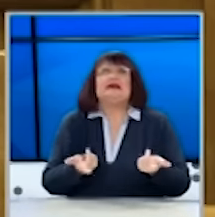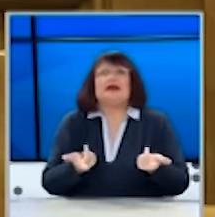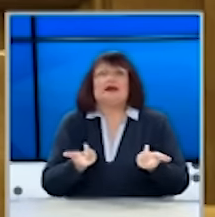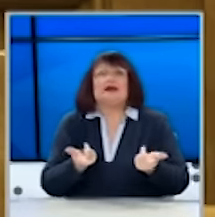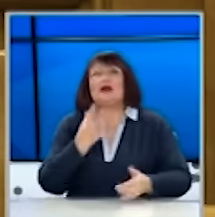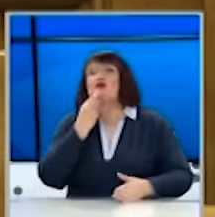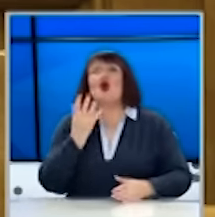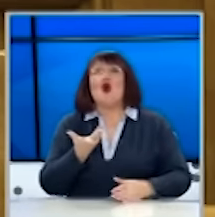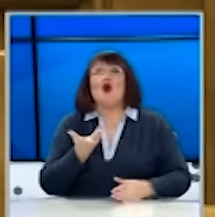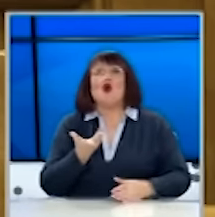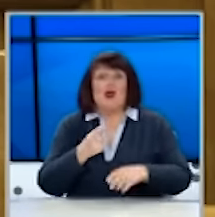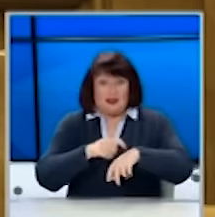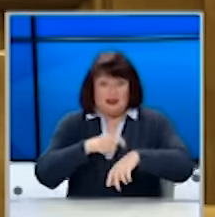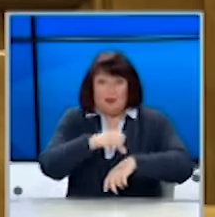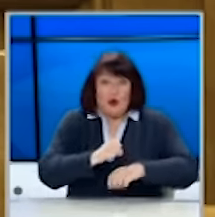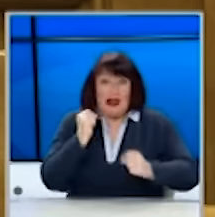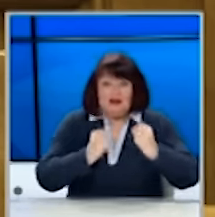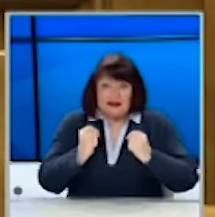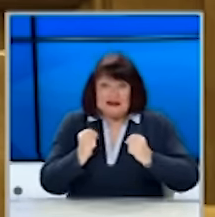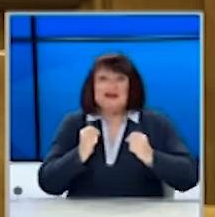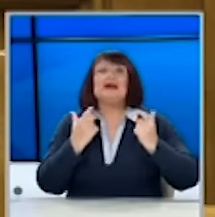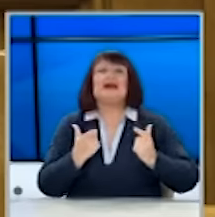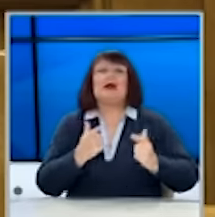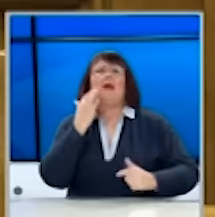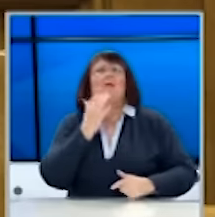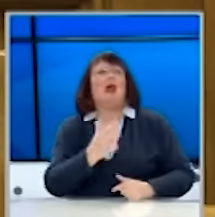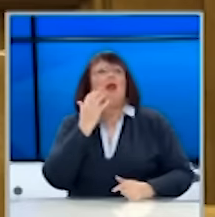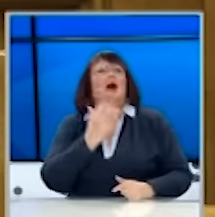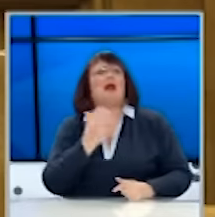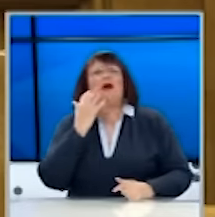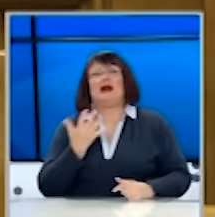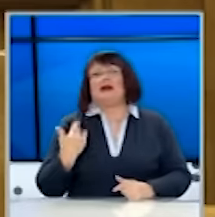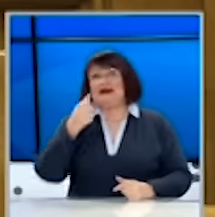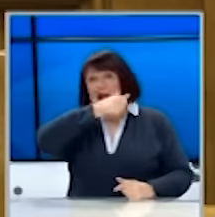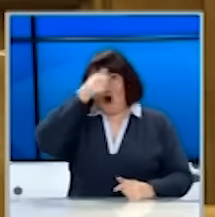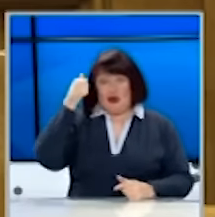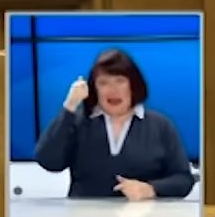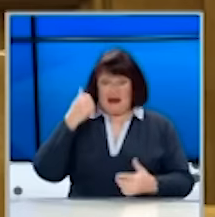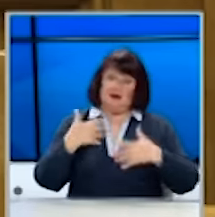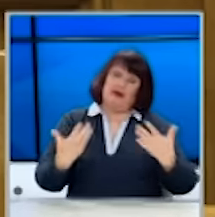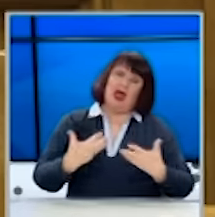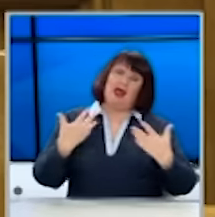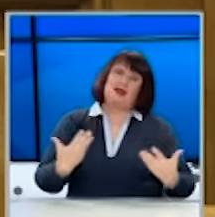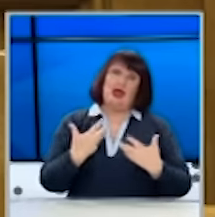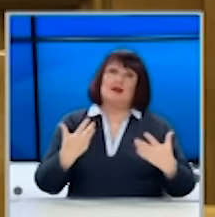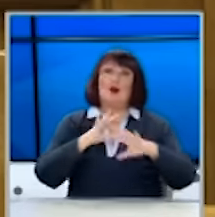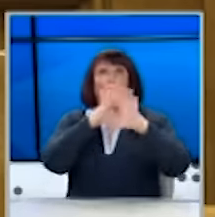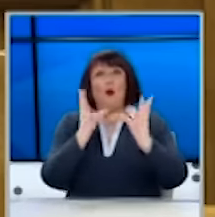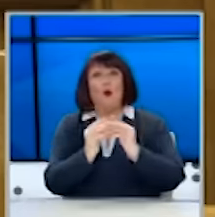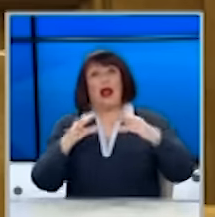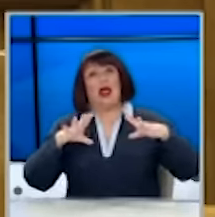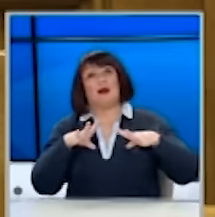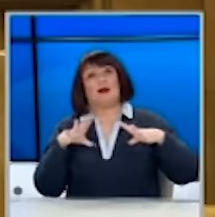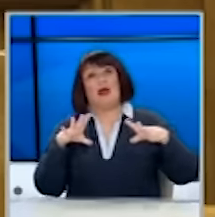σας ξέφυγαν είναι ότι προφανώς τα μεγάλα λόγια σας στις αρχές του καλοκαιριού περί πλήρους